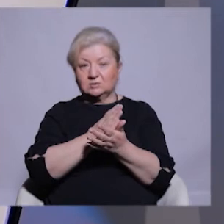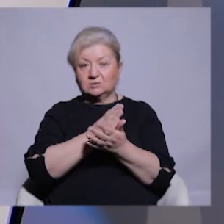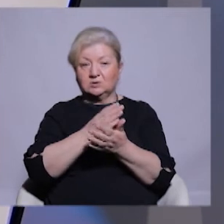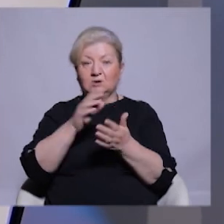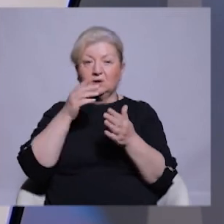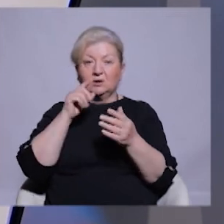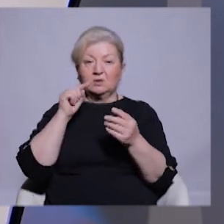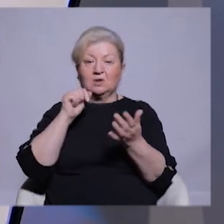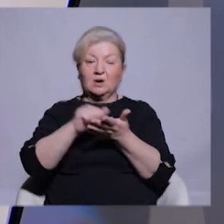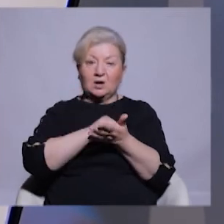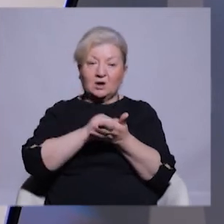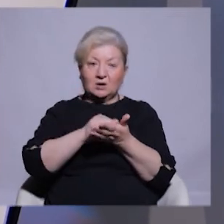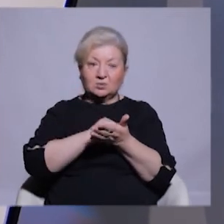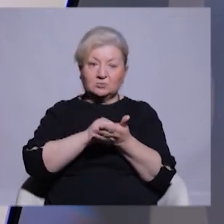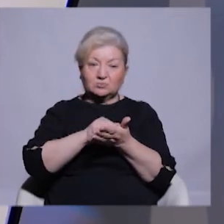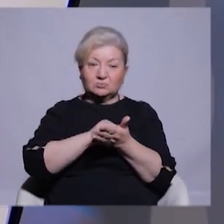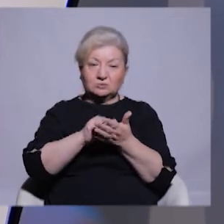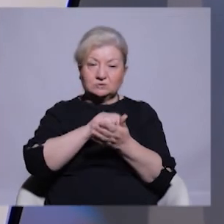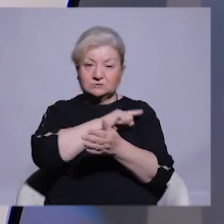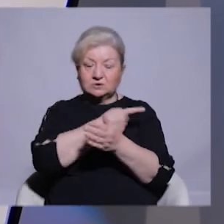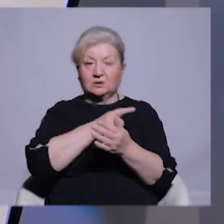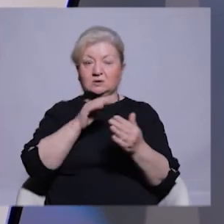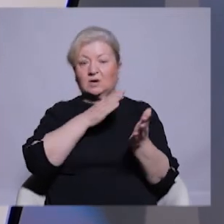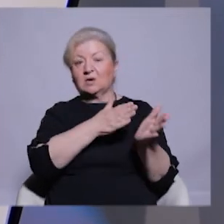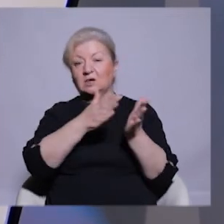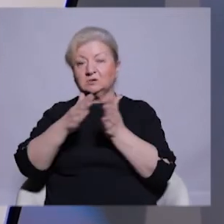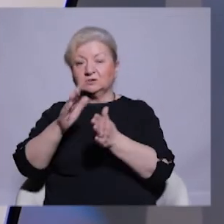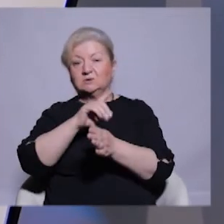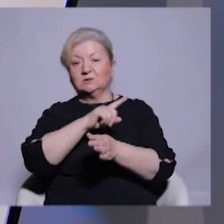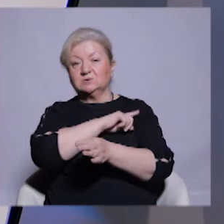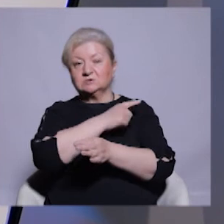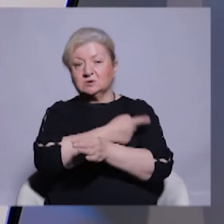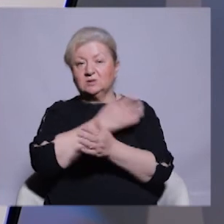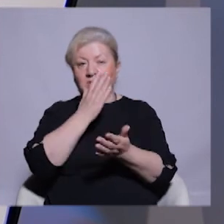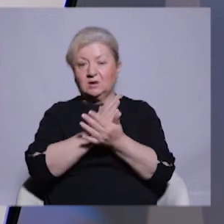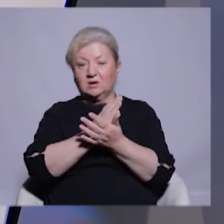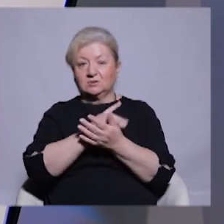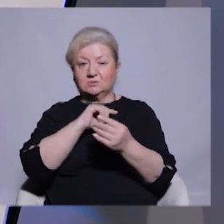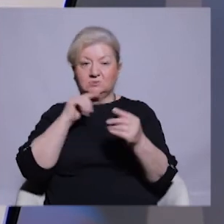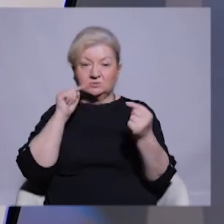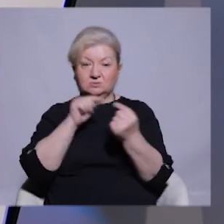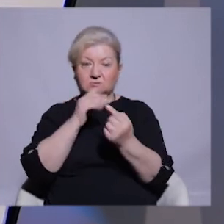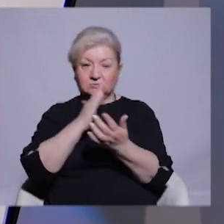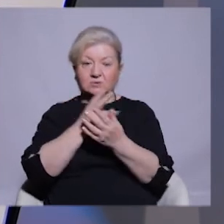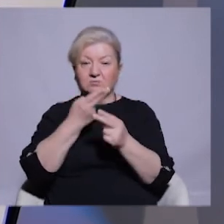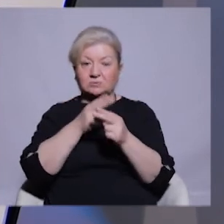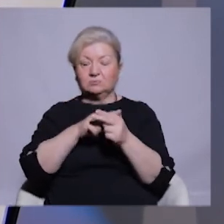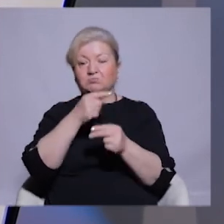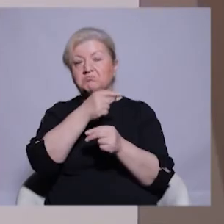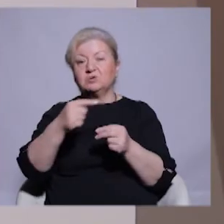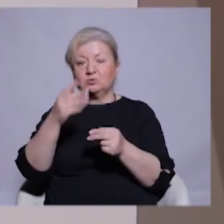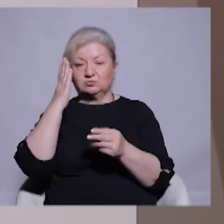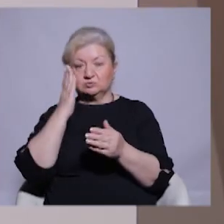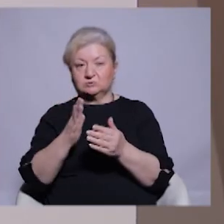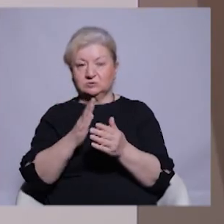არის ურთიერთსაწინააღმდეგო, აი ეს F ხახუნის, ამ შემთხვევაში ცხადია, რომ აქ იქნება მინუს